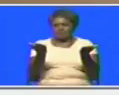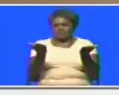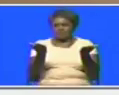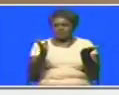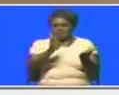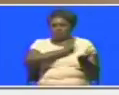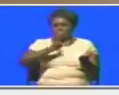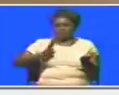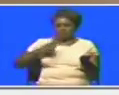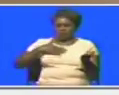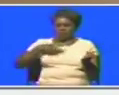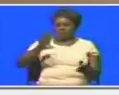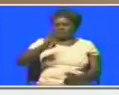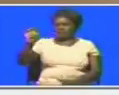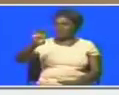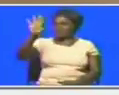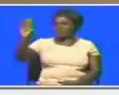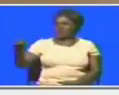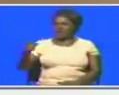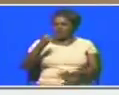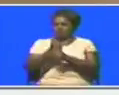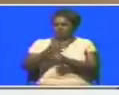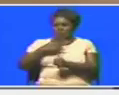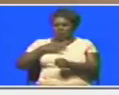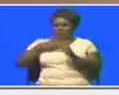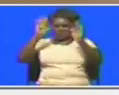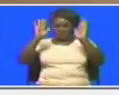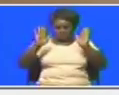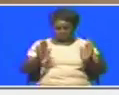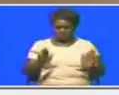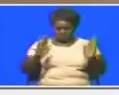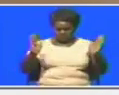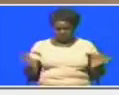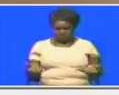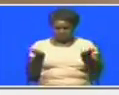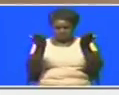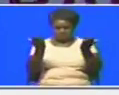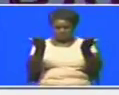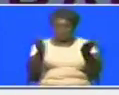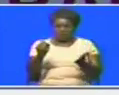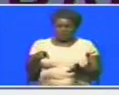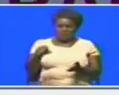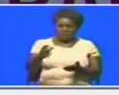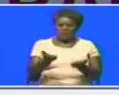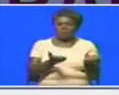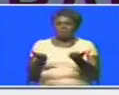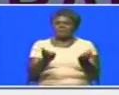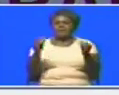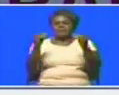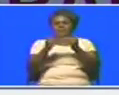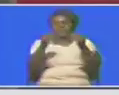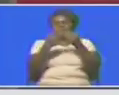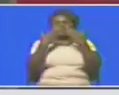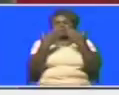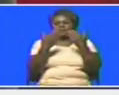baraza hili letu la Eastern Africa Grain Council, kazi yetu muhimu sana ni kupromote grain trade. Mkutano